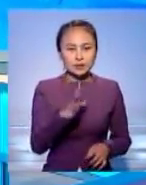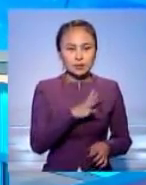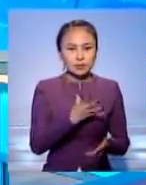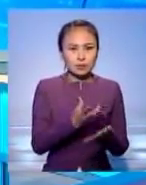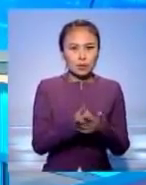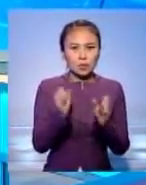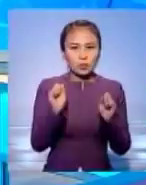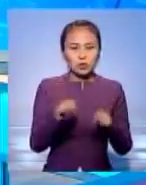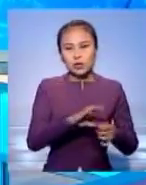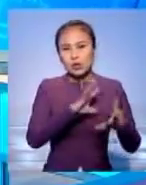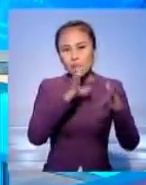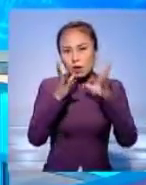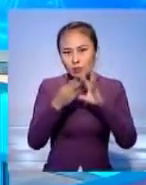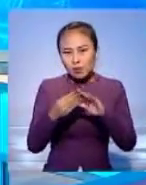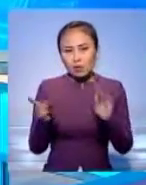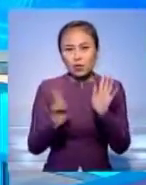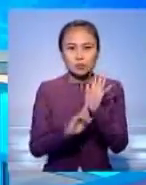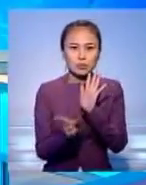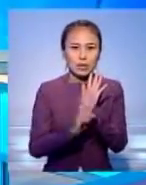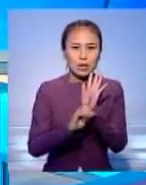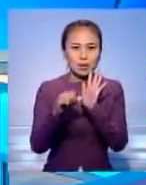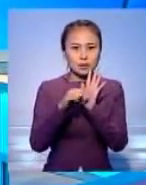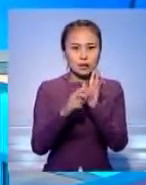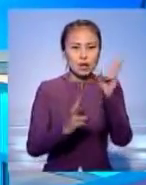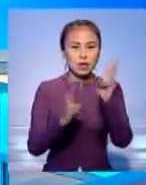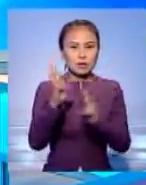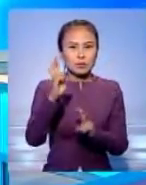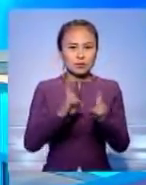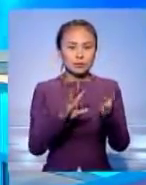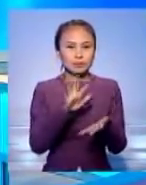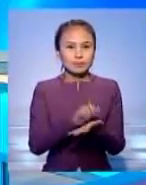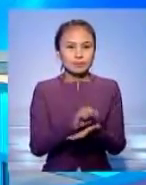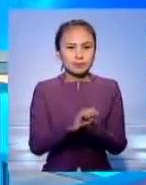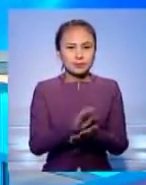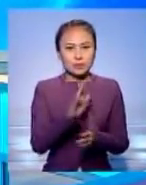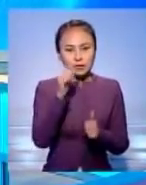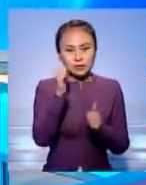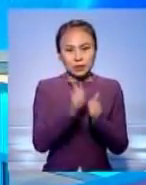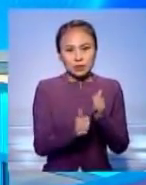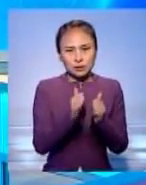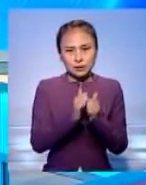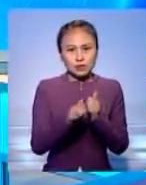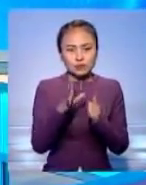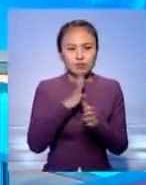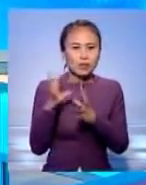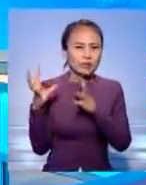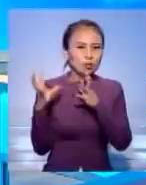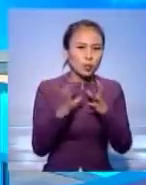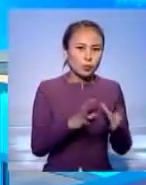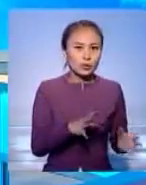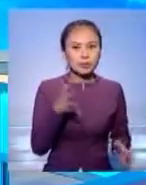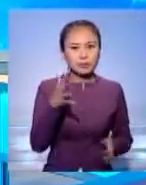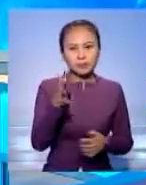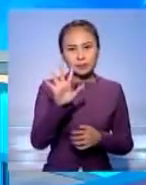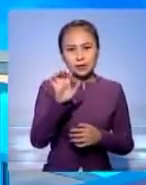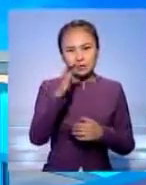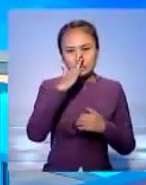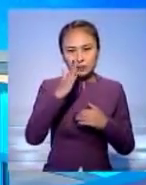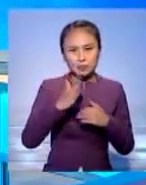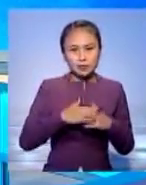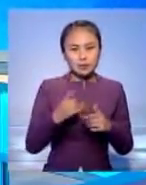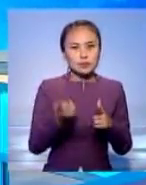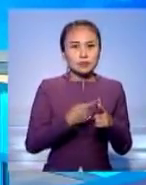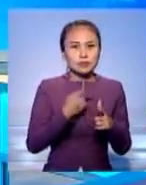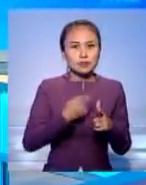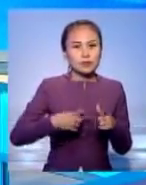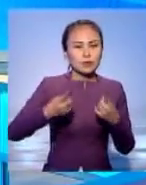алады. Жалпы қалада жолаушы тасымалдаумен 6 кәсіпорын айналысады. Күн сайын желге шығатын автобустардың саны 500-ге жуық. Былтыр